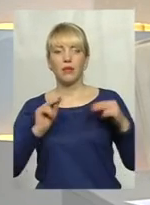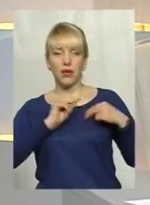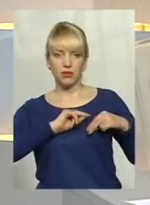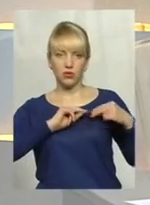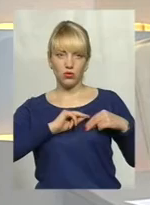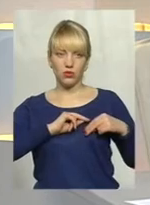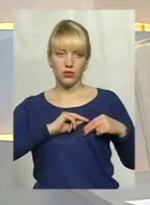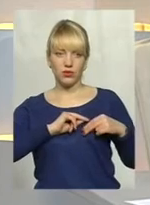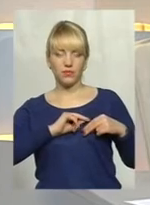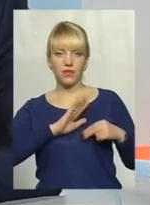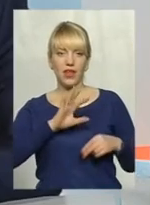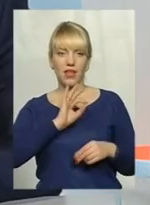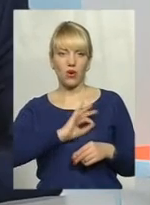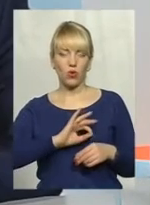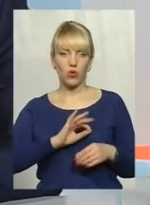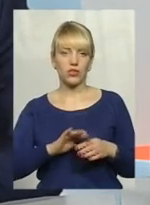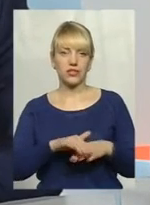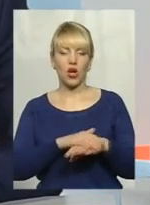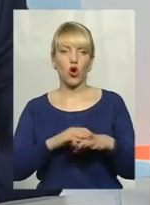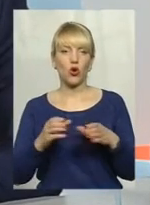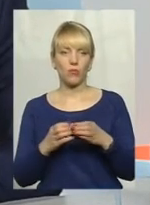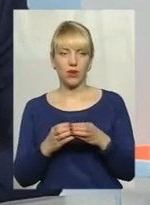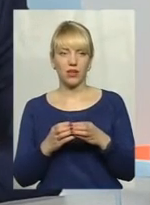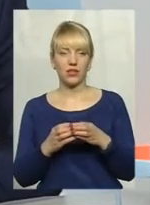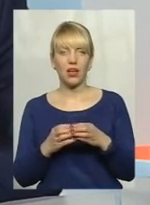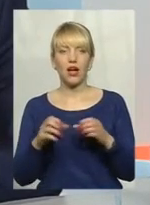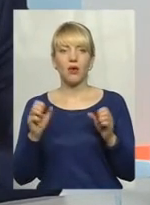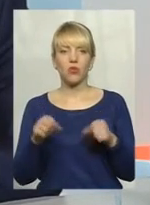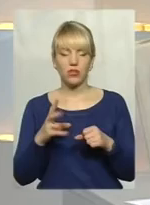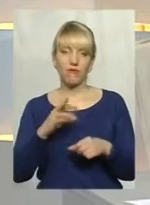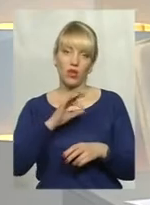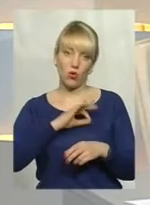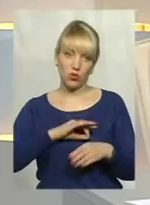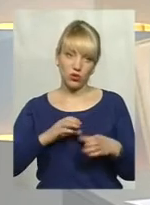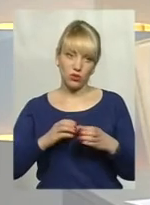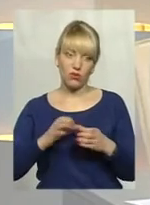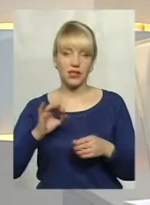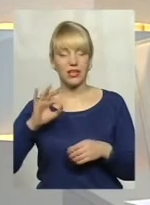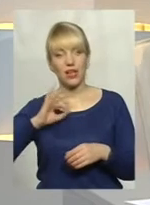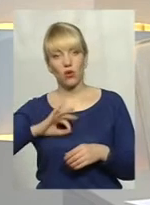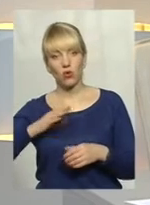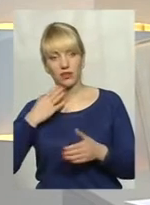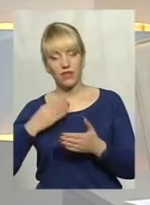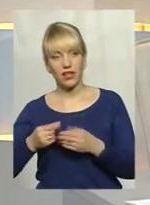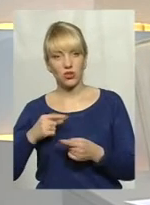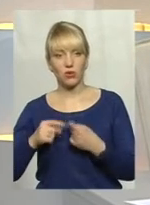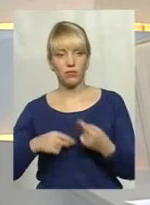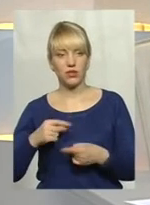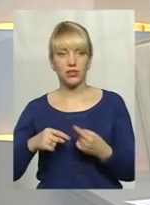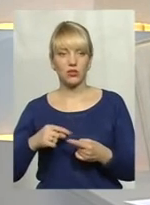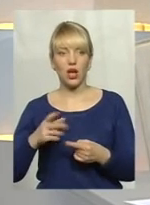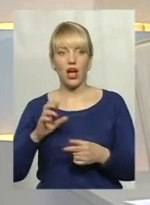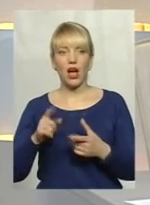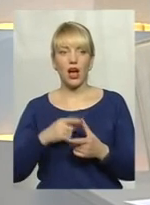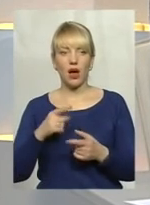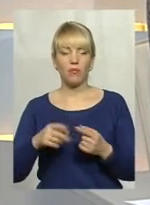працюють не на користь громади, можливо, інколи і на користь громади, і на користь власного бізнесу або бізнесу